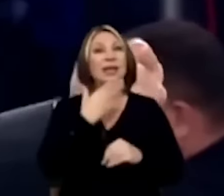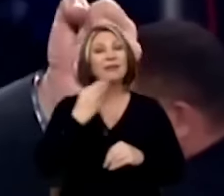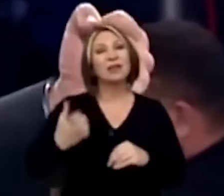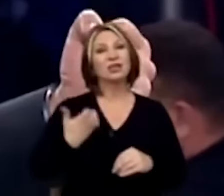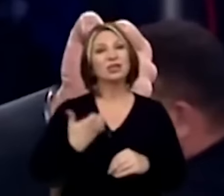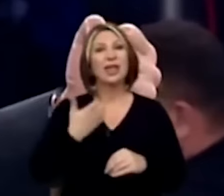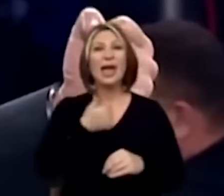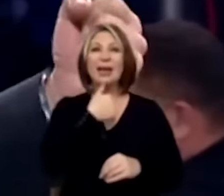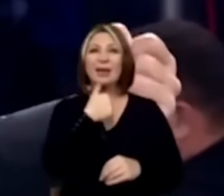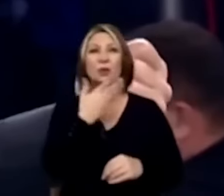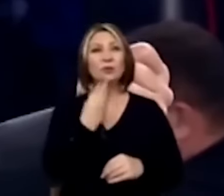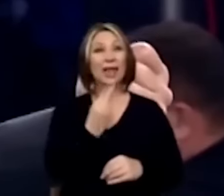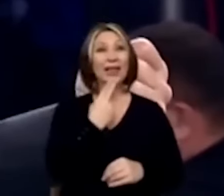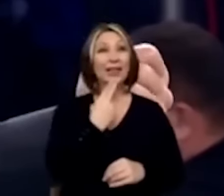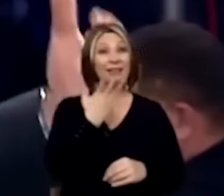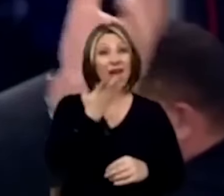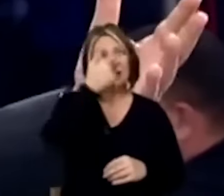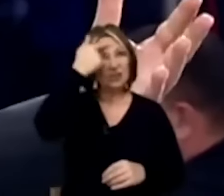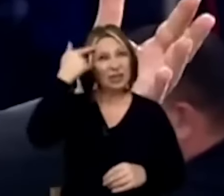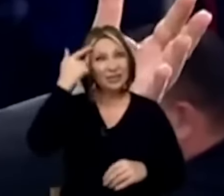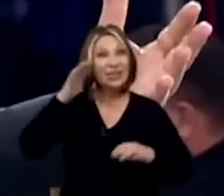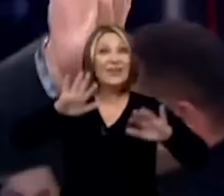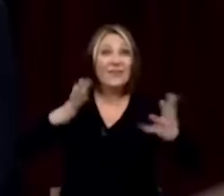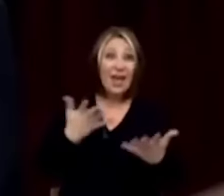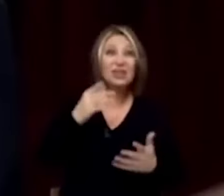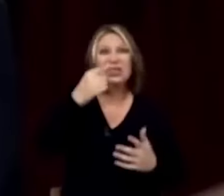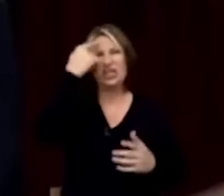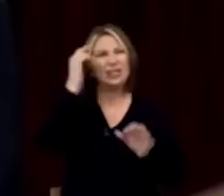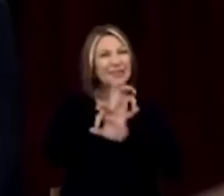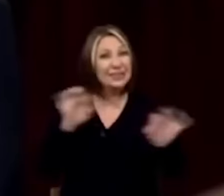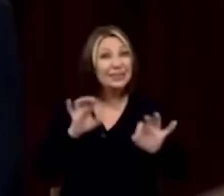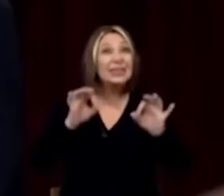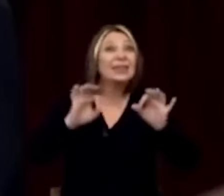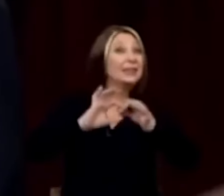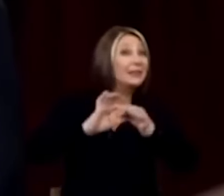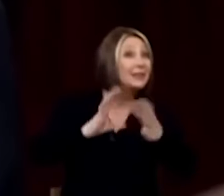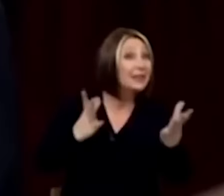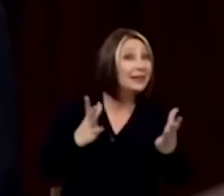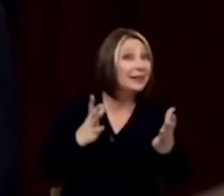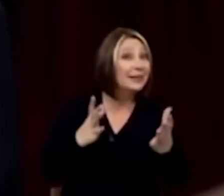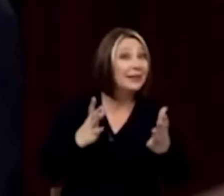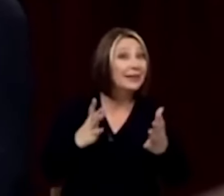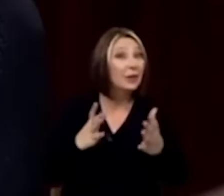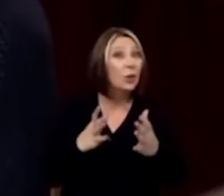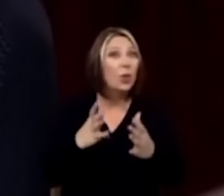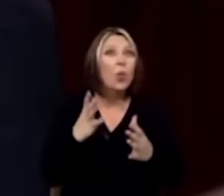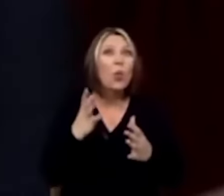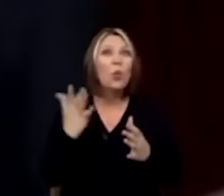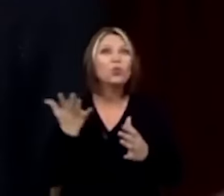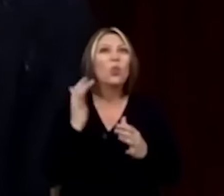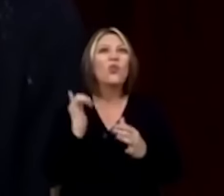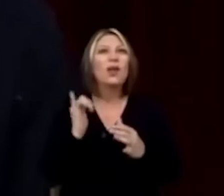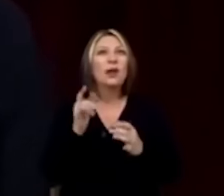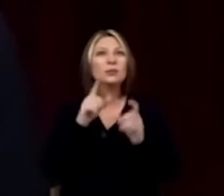Yakışıklı erkek güzel kadından daha şanslıdır ya da şanssızdır çünkü. Oo, çok kazık bir